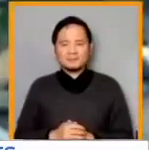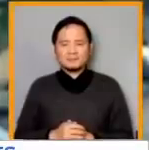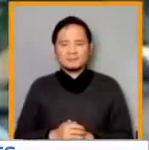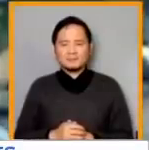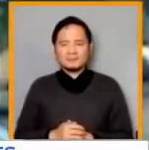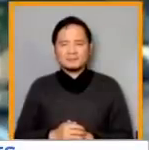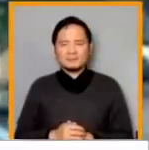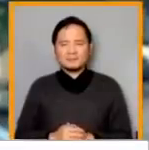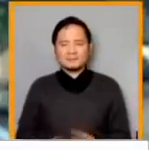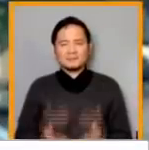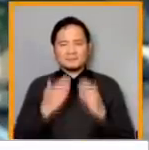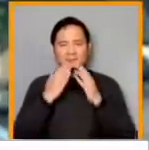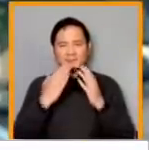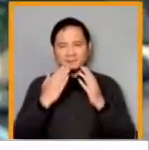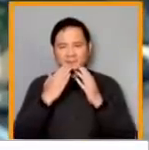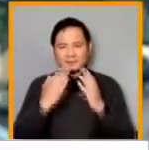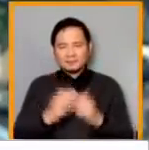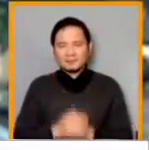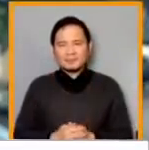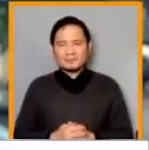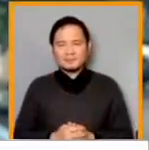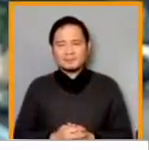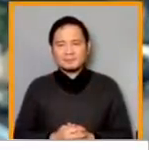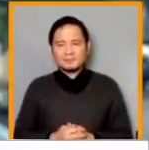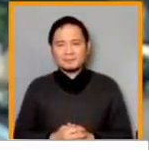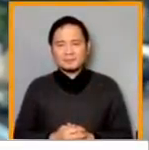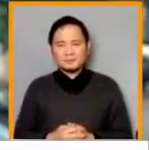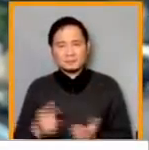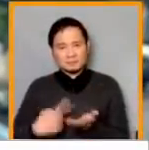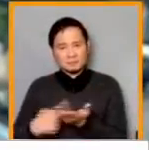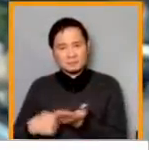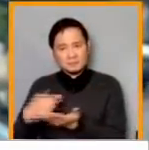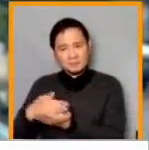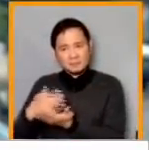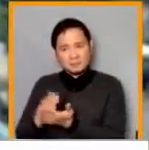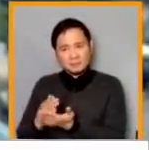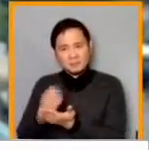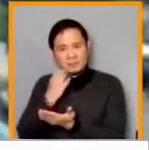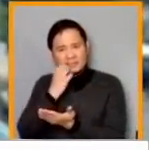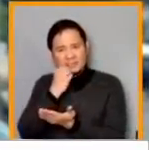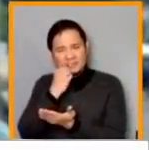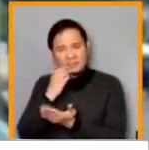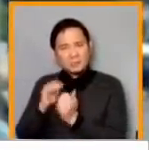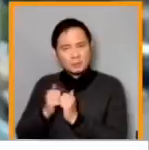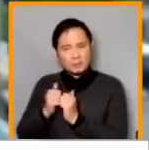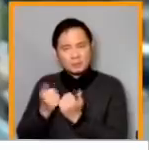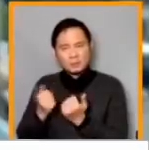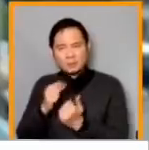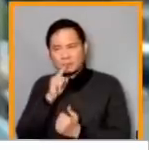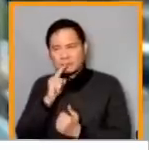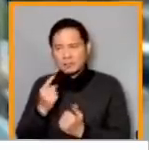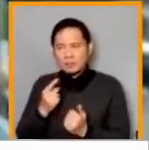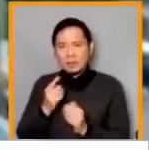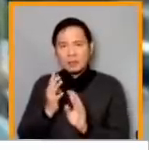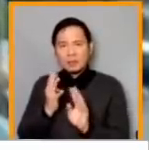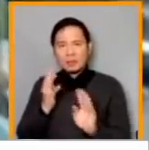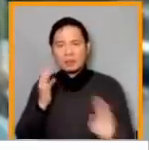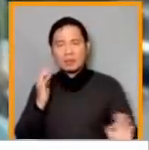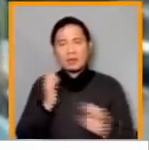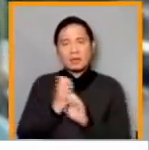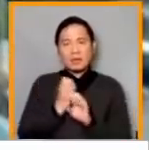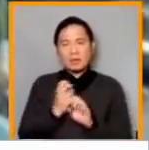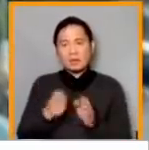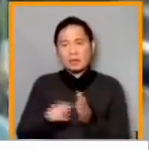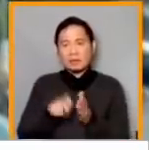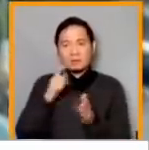Salamat, Marie. Samantala, kakapusan sa budget at para makatipid ang dahilan ng maraming pasaherong nagtsatsagang pumila sa EDSA Carousel. Pero